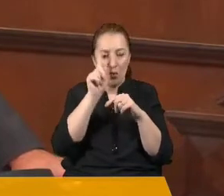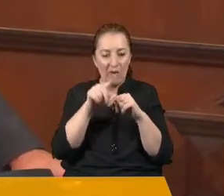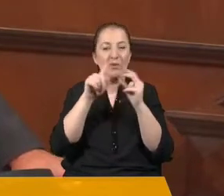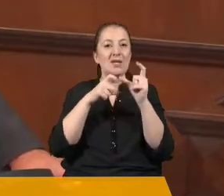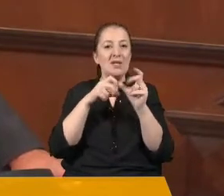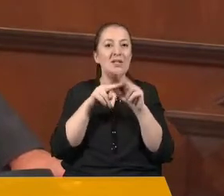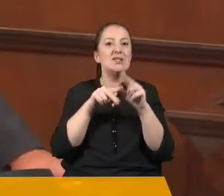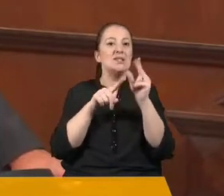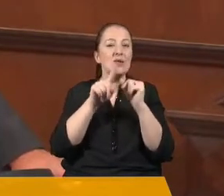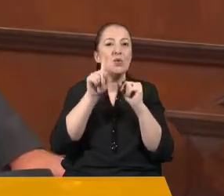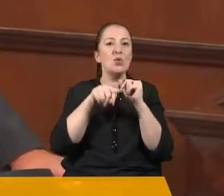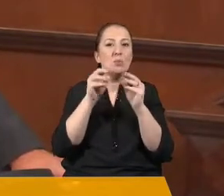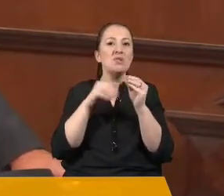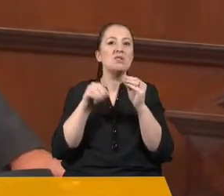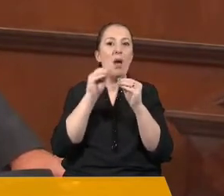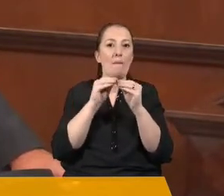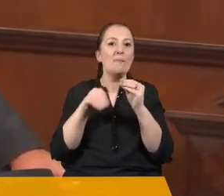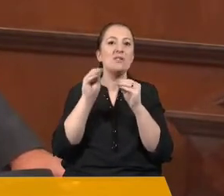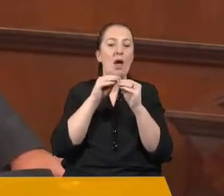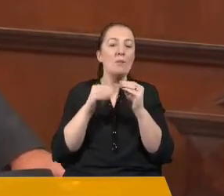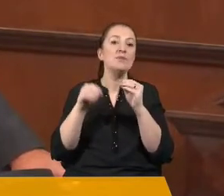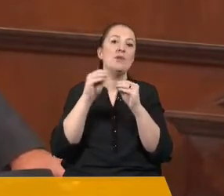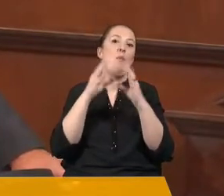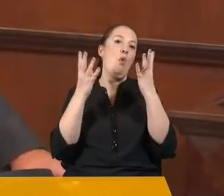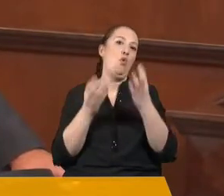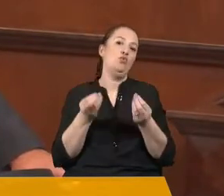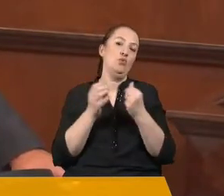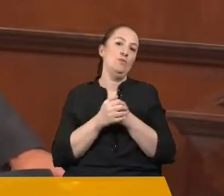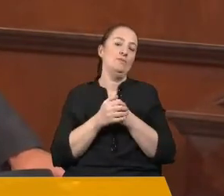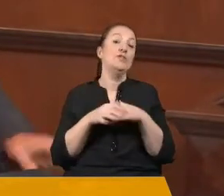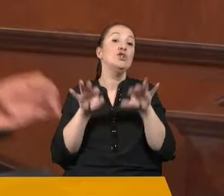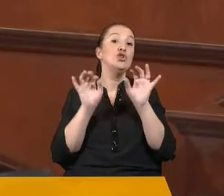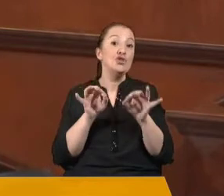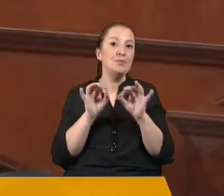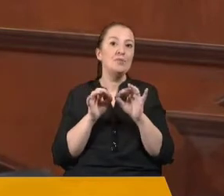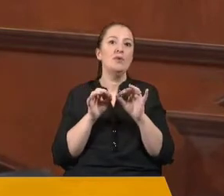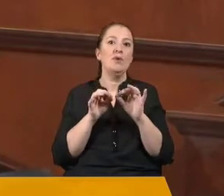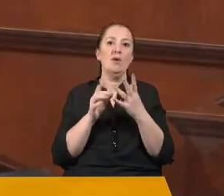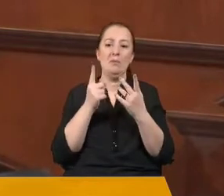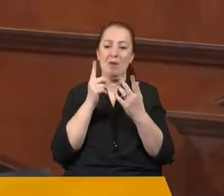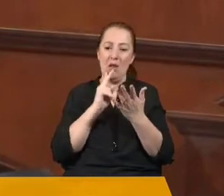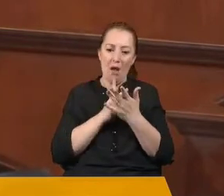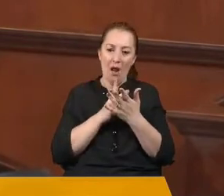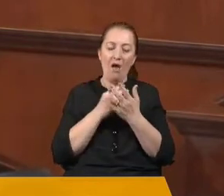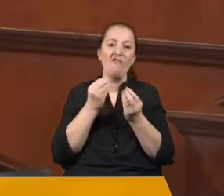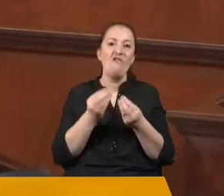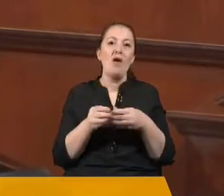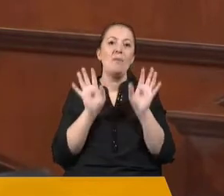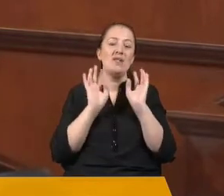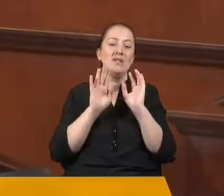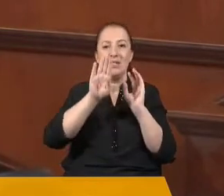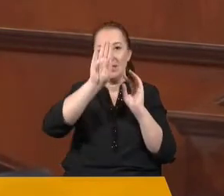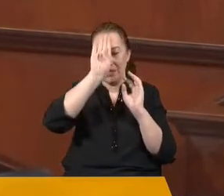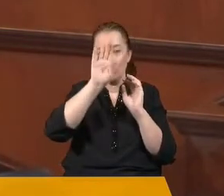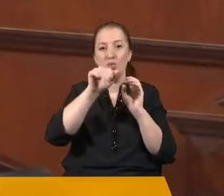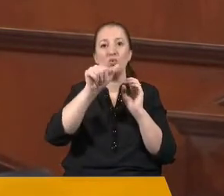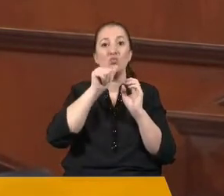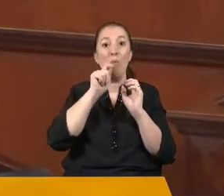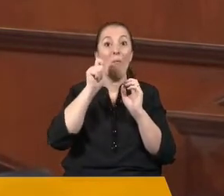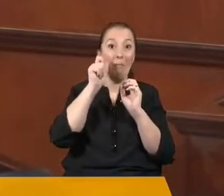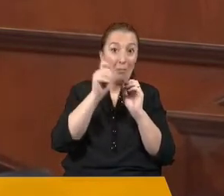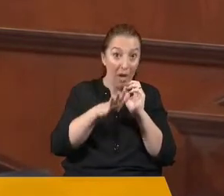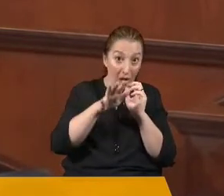gündemi zam, zam, zam oldu. Şimdi bir türlü karar veremediler. İstanbul'daki su pahalı